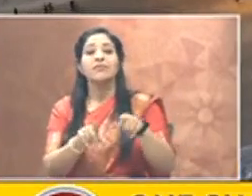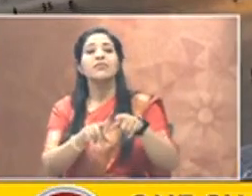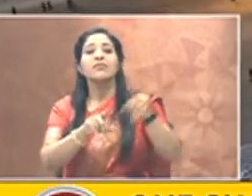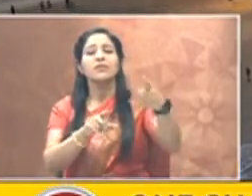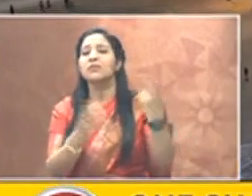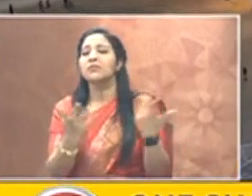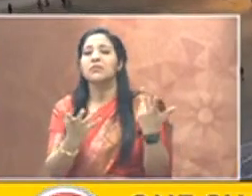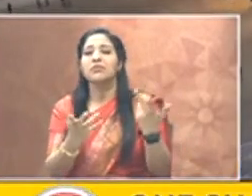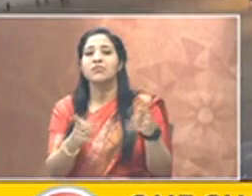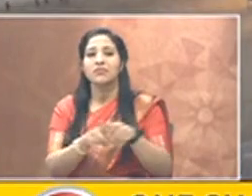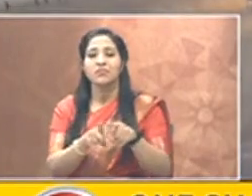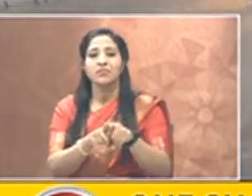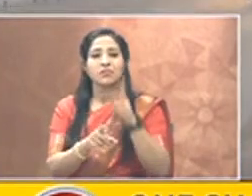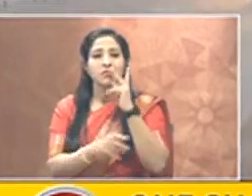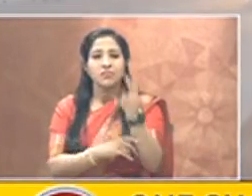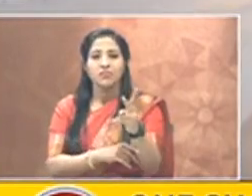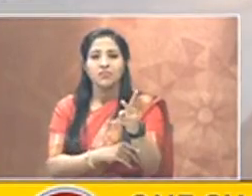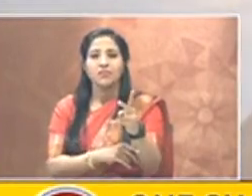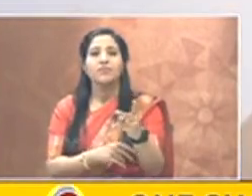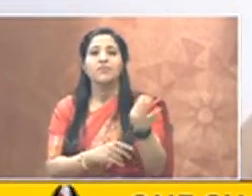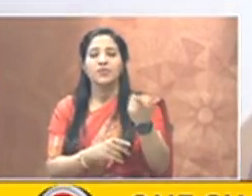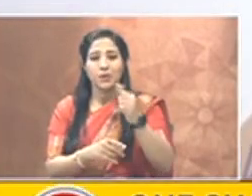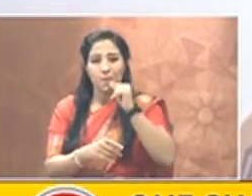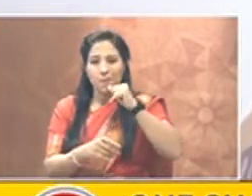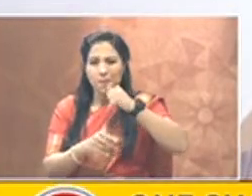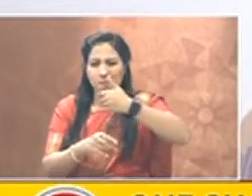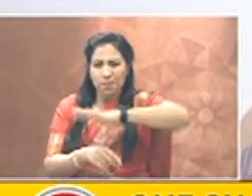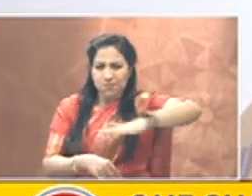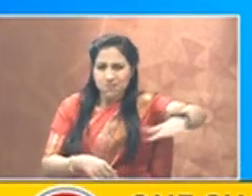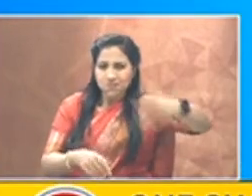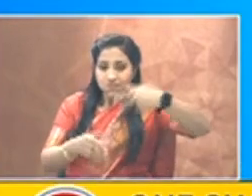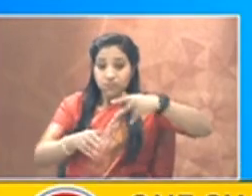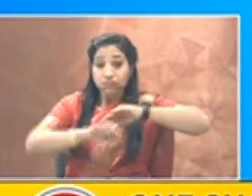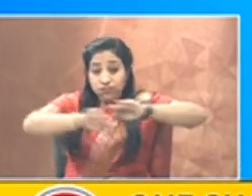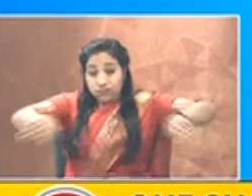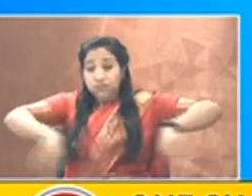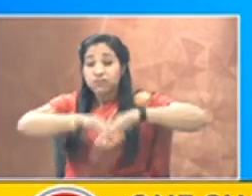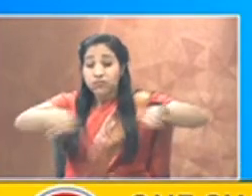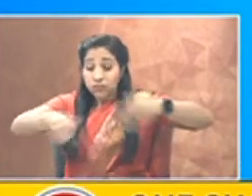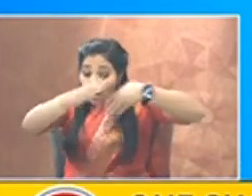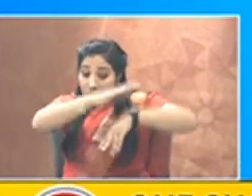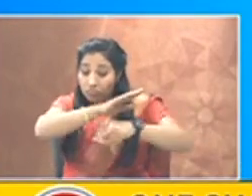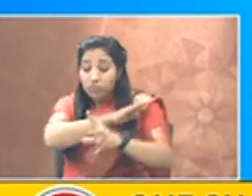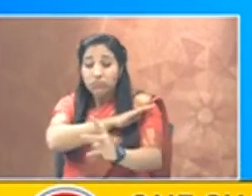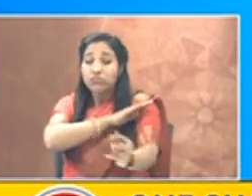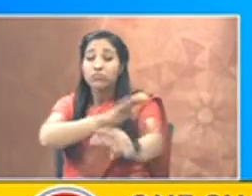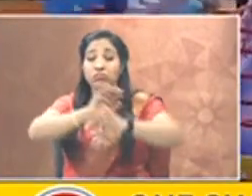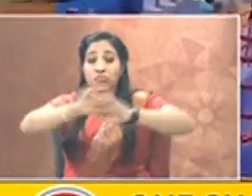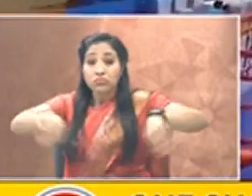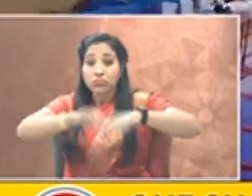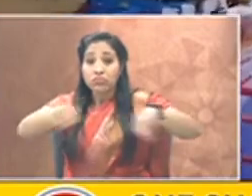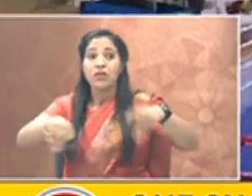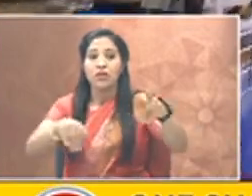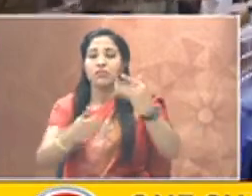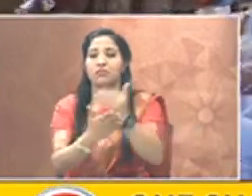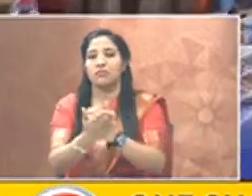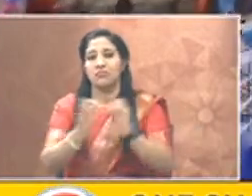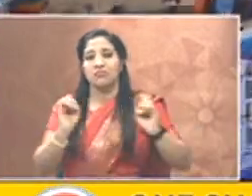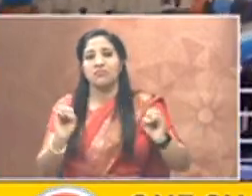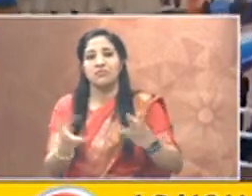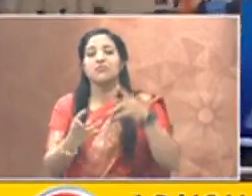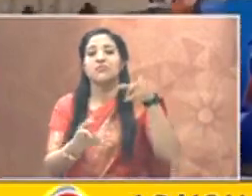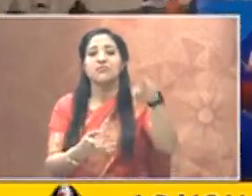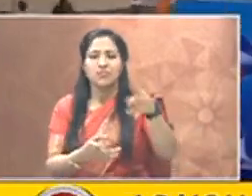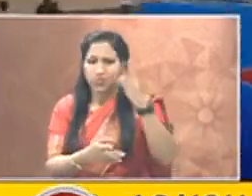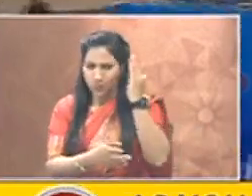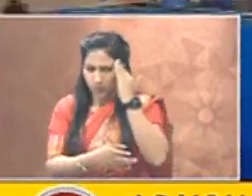प्लेटफॉर्म बना है बीच गेम्स का, जो दीव के अंदर उसका आयोजन हुआ था।